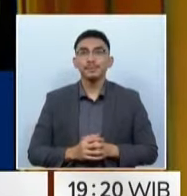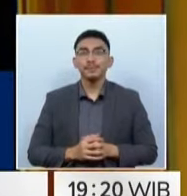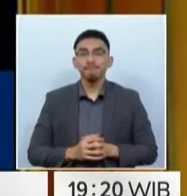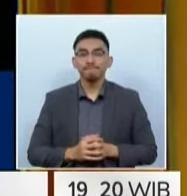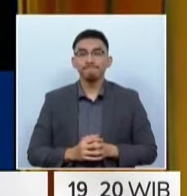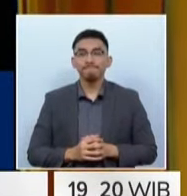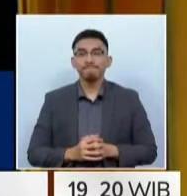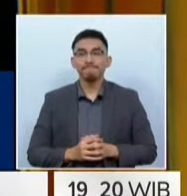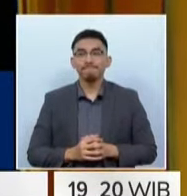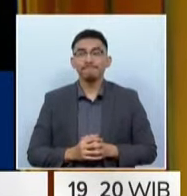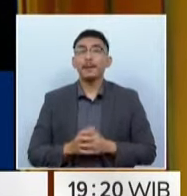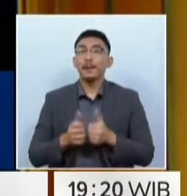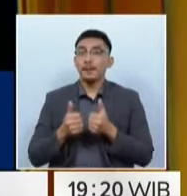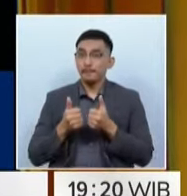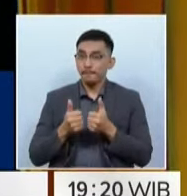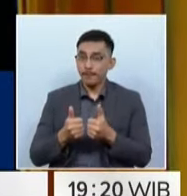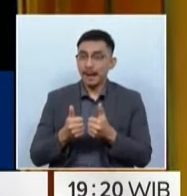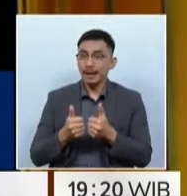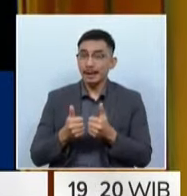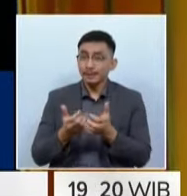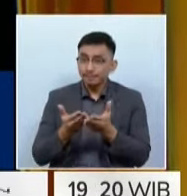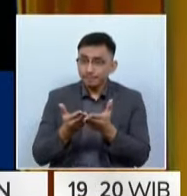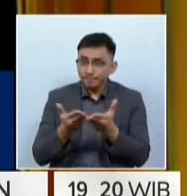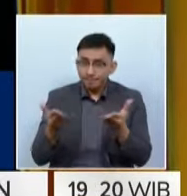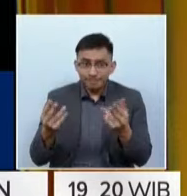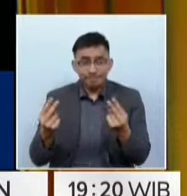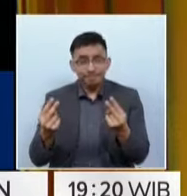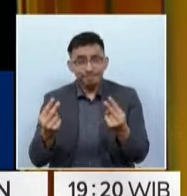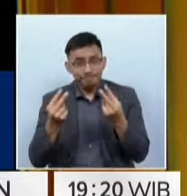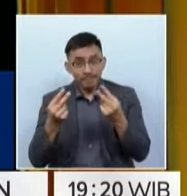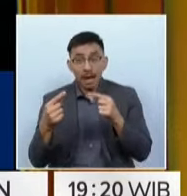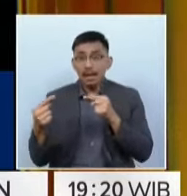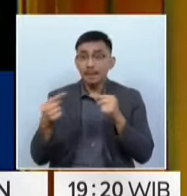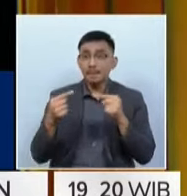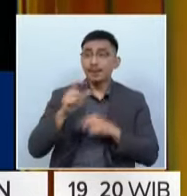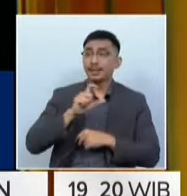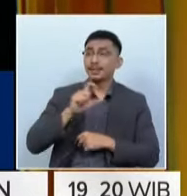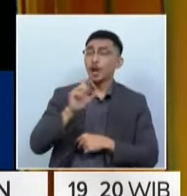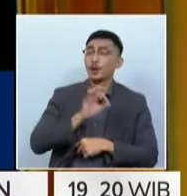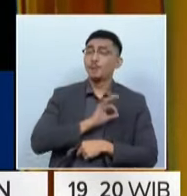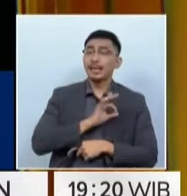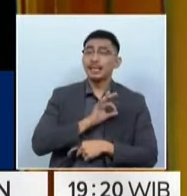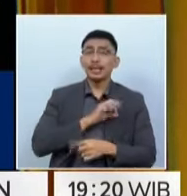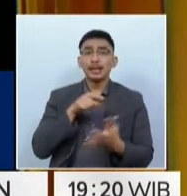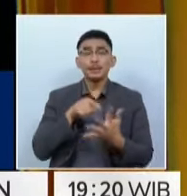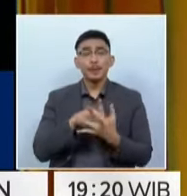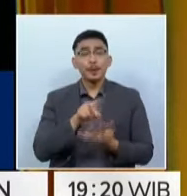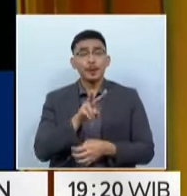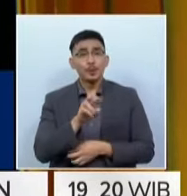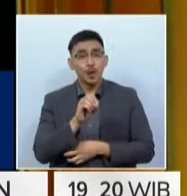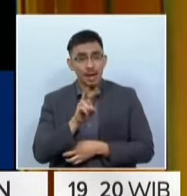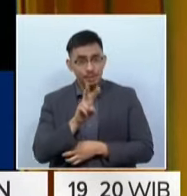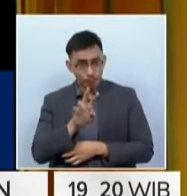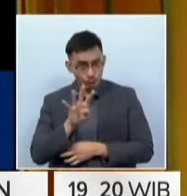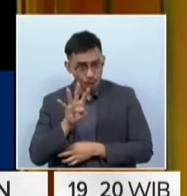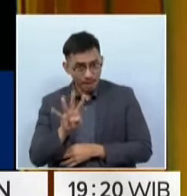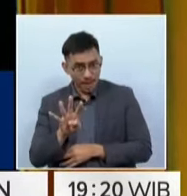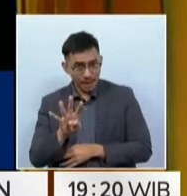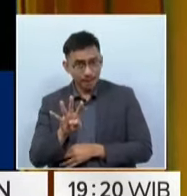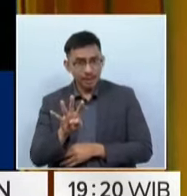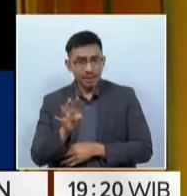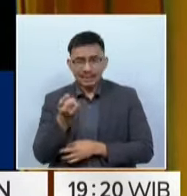baik hadirin dan pemirsa debat calon presiden Pemilu 2024 akan segera